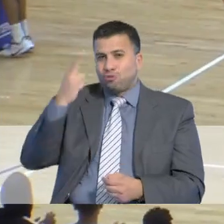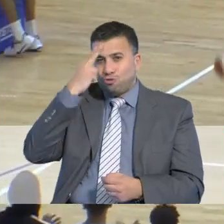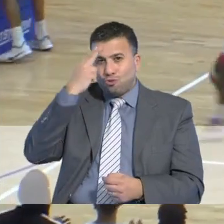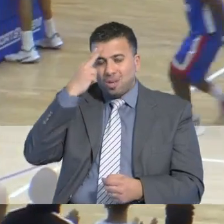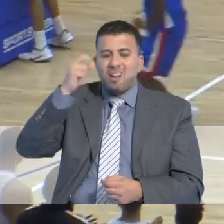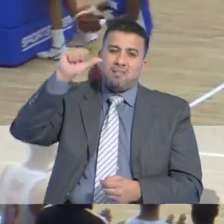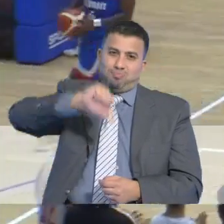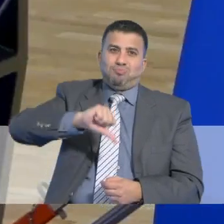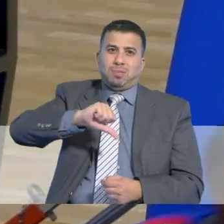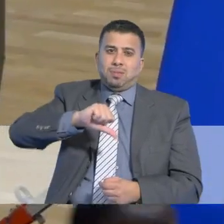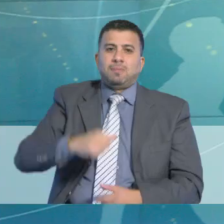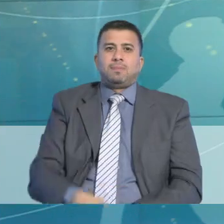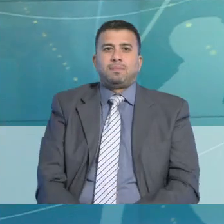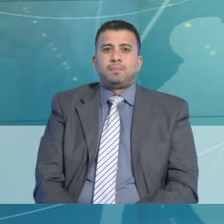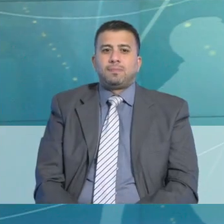والسعودية.